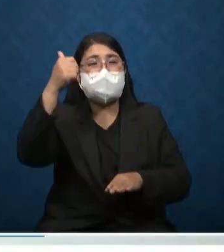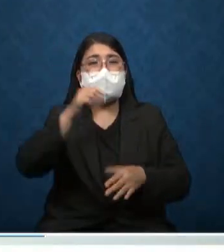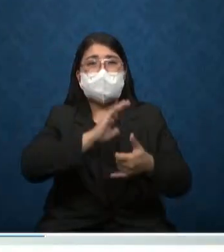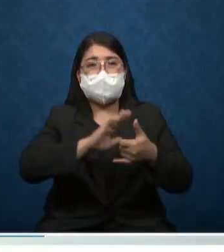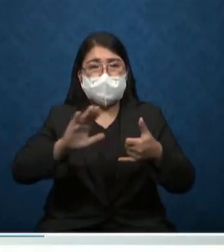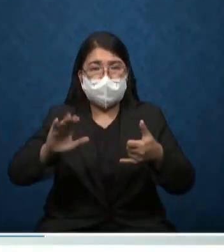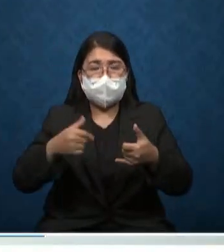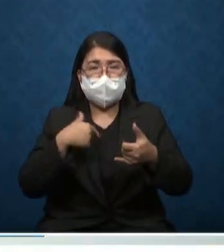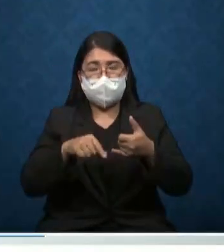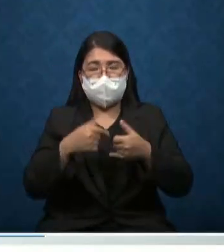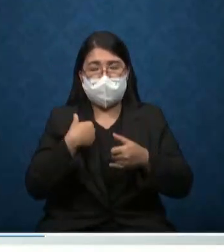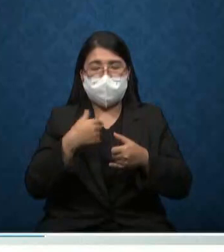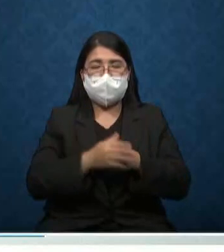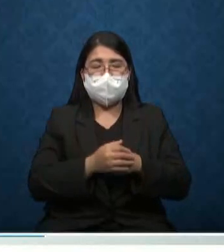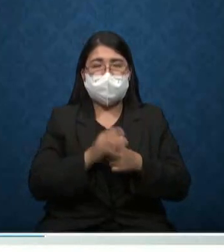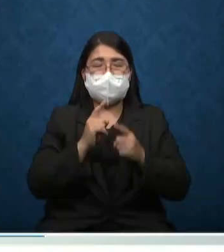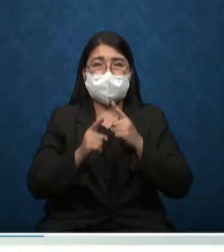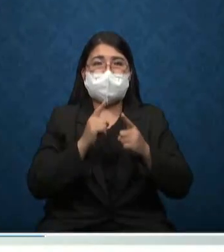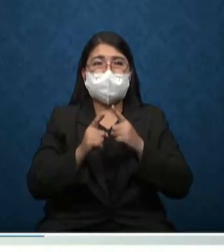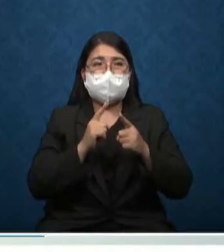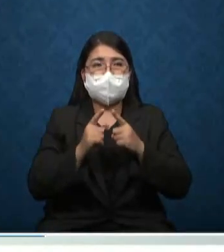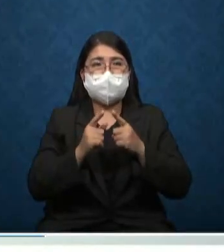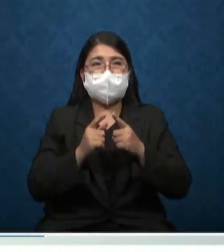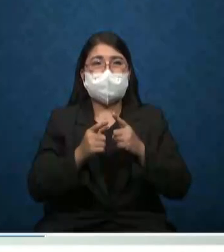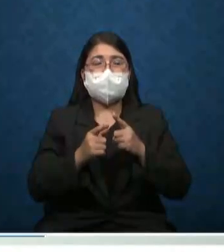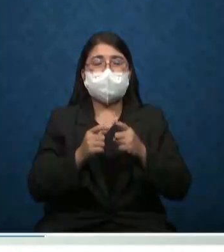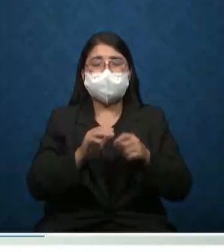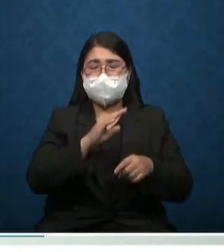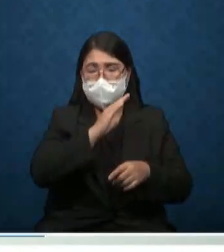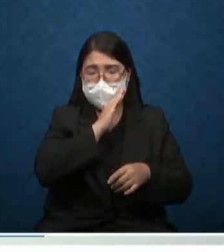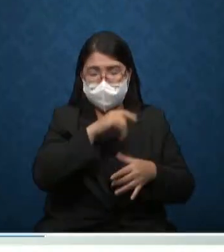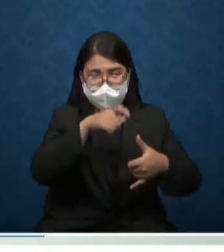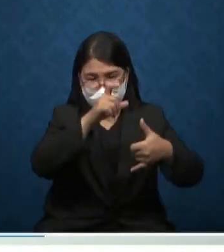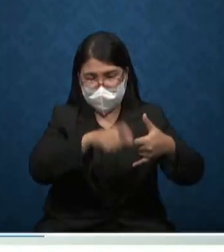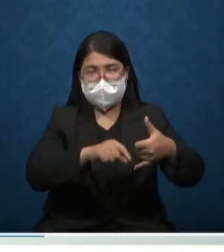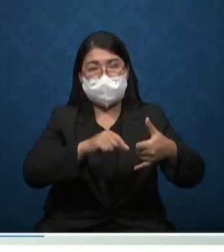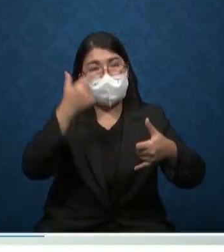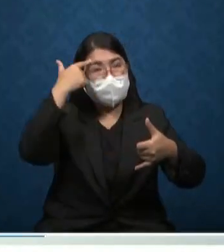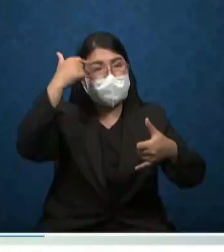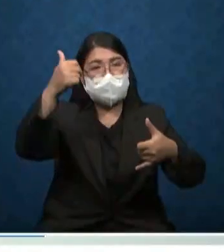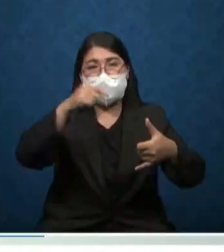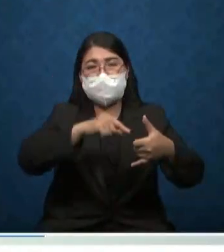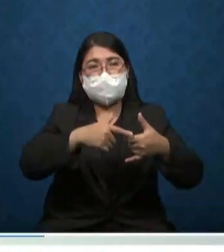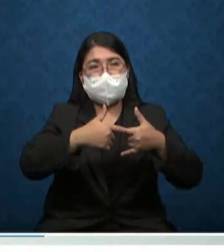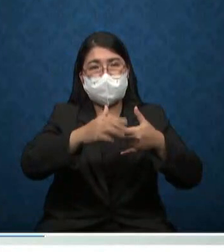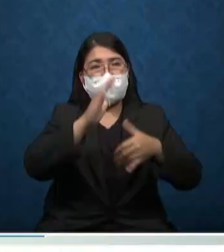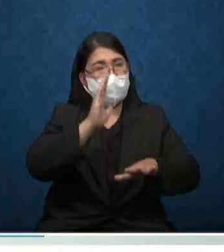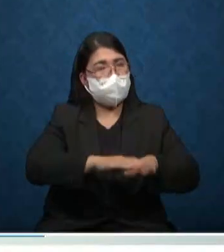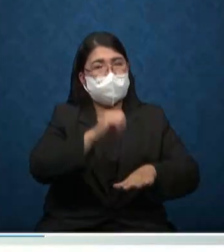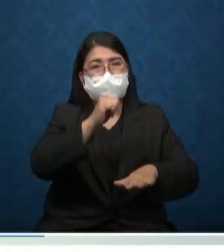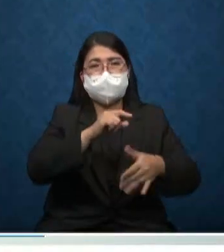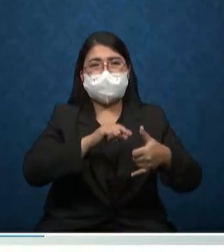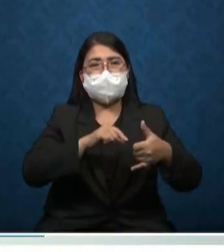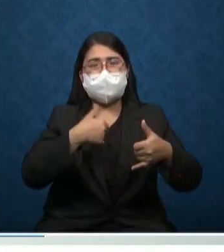มีการสัมมนาทางวิชาการซึ่งถ้าเป็นบุคคลที่มีสมรรถนะสูงบุคคลเหล่านี้เขาก็จะ